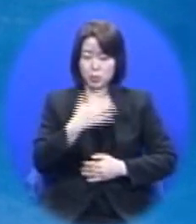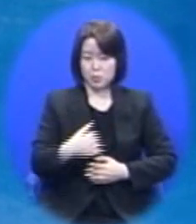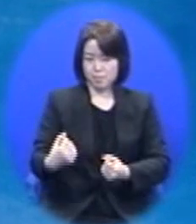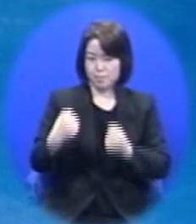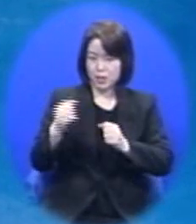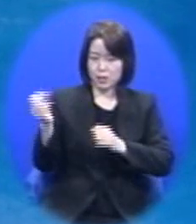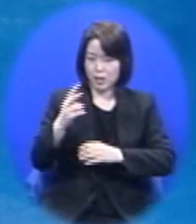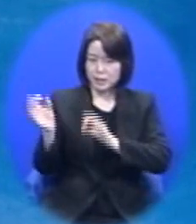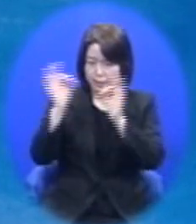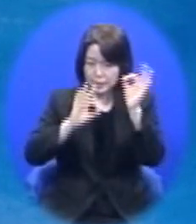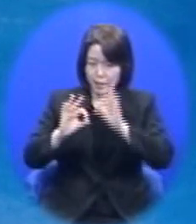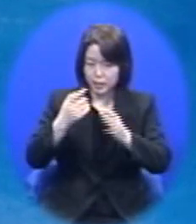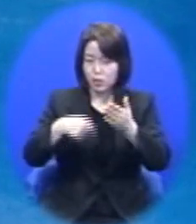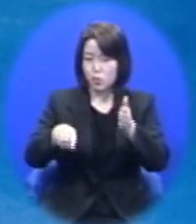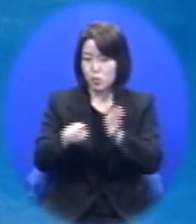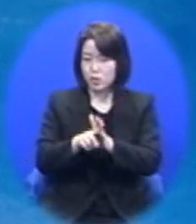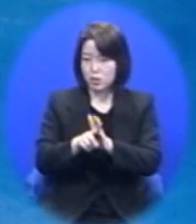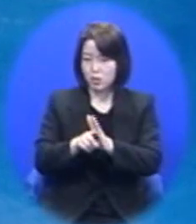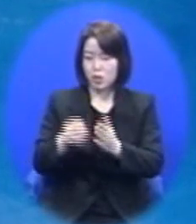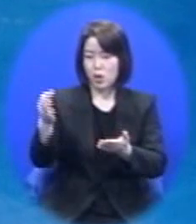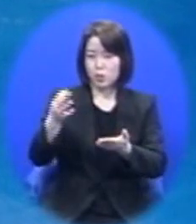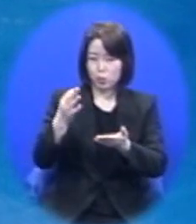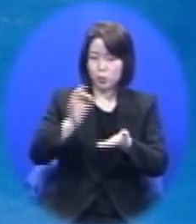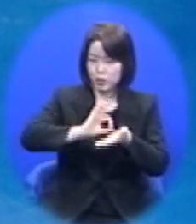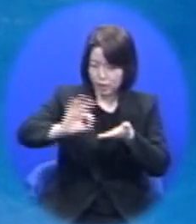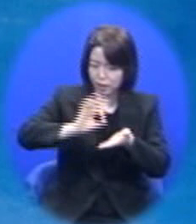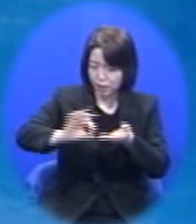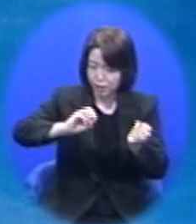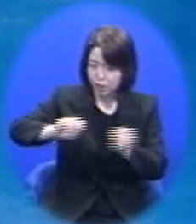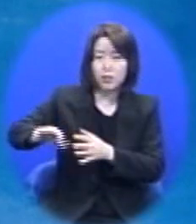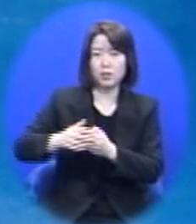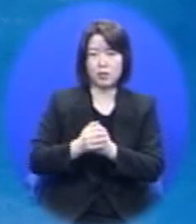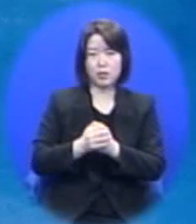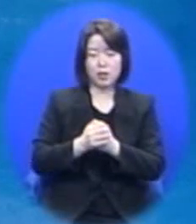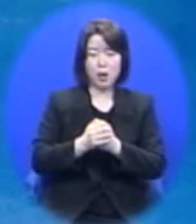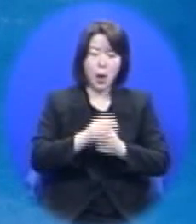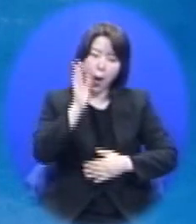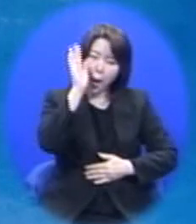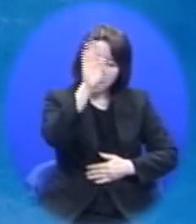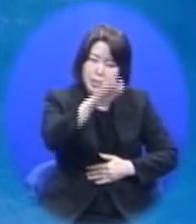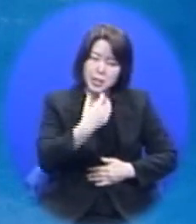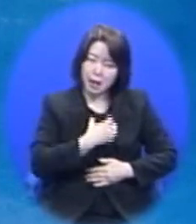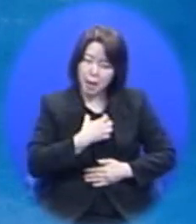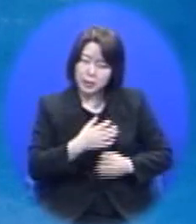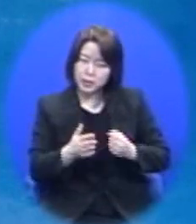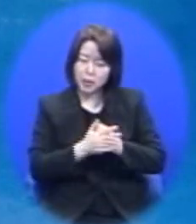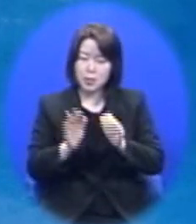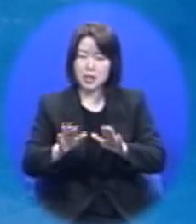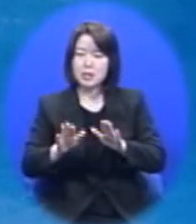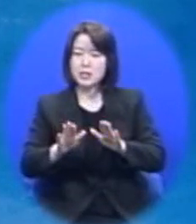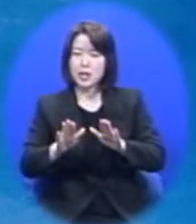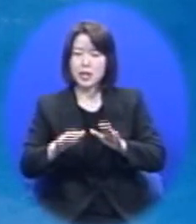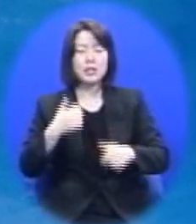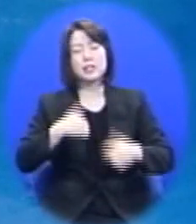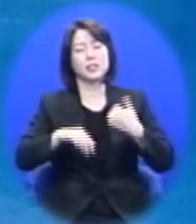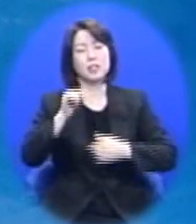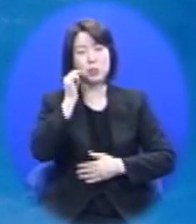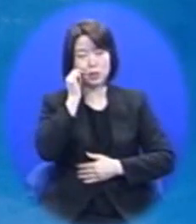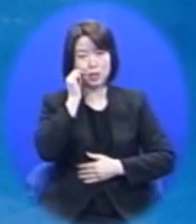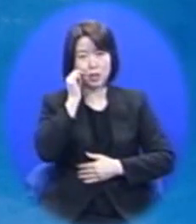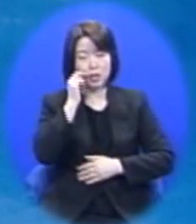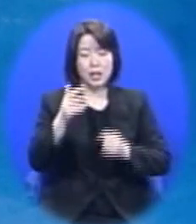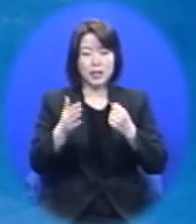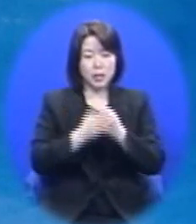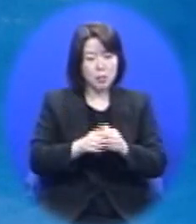다 잃는 것, 미래를 염려하느라 현재를 놓쳐버리는 것, 그리하여 결국 현재에도 미래에도